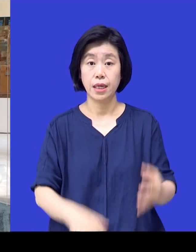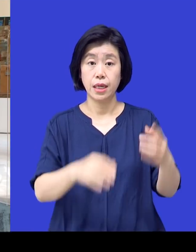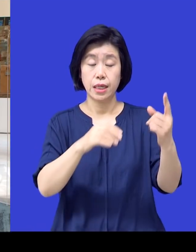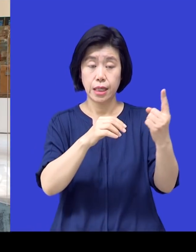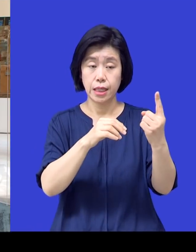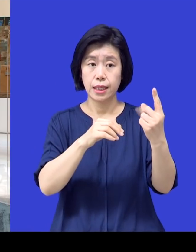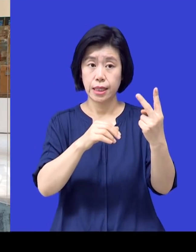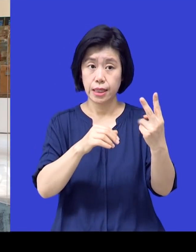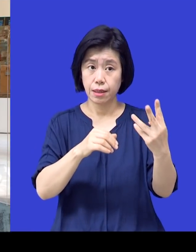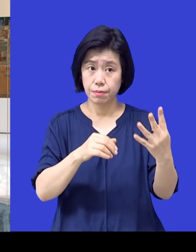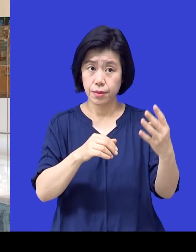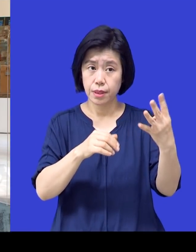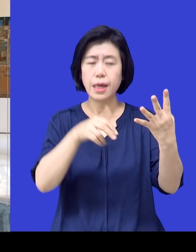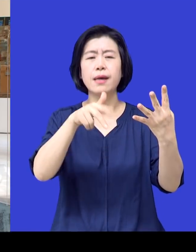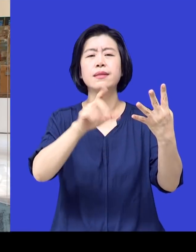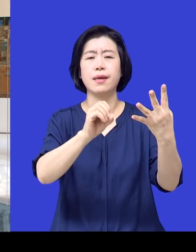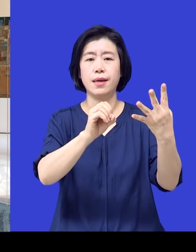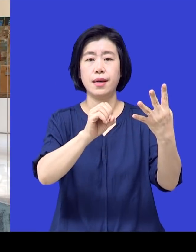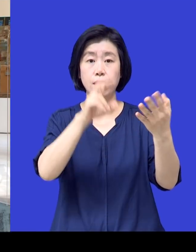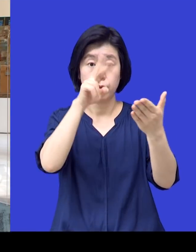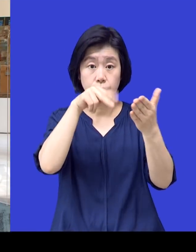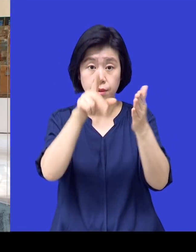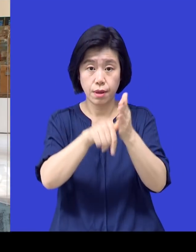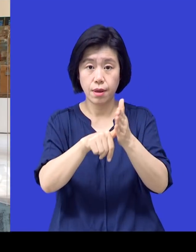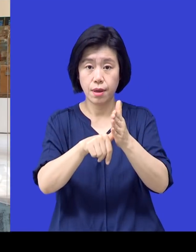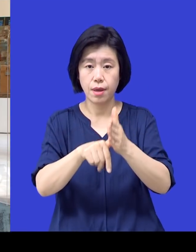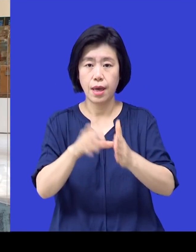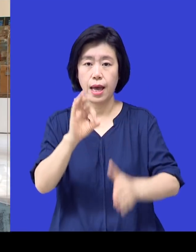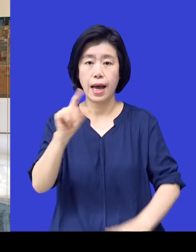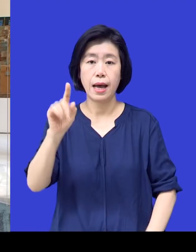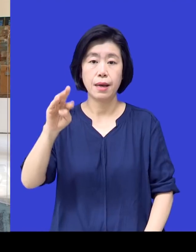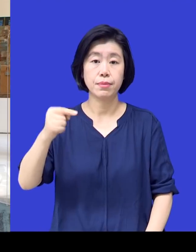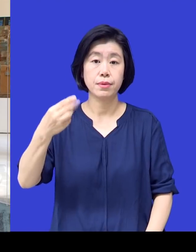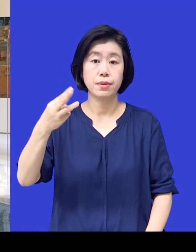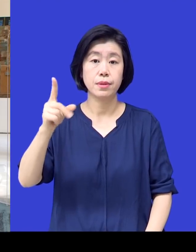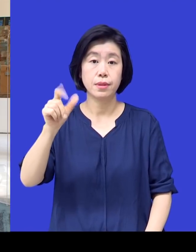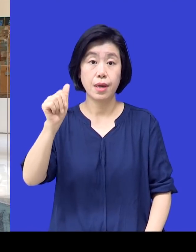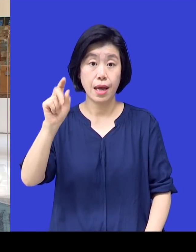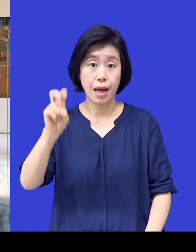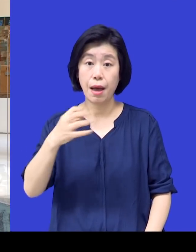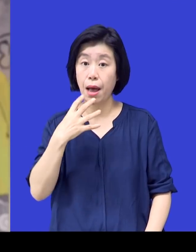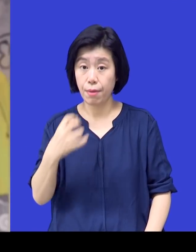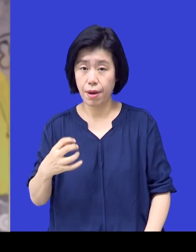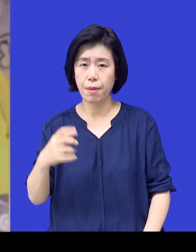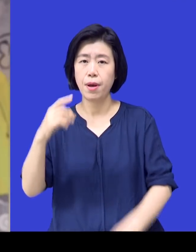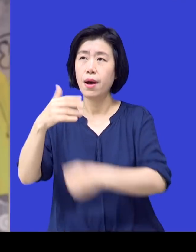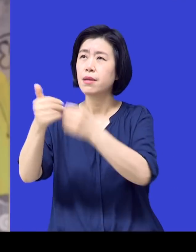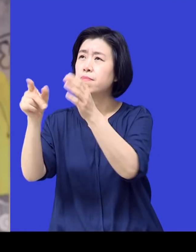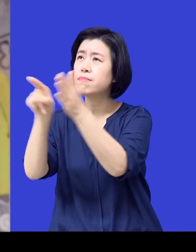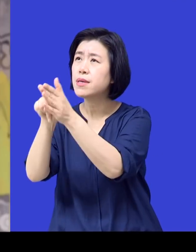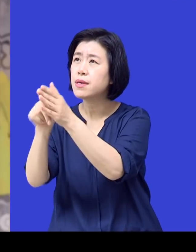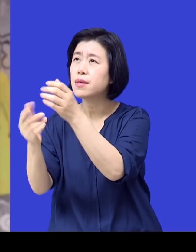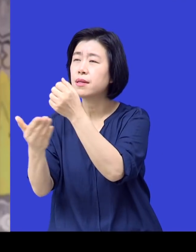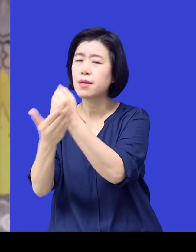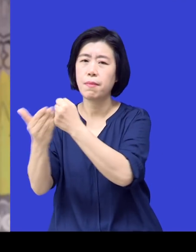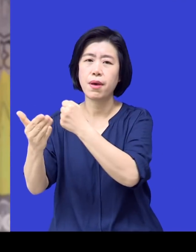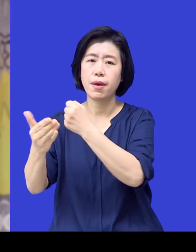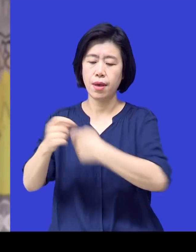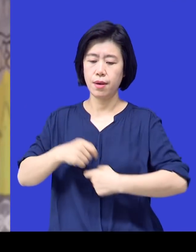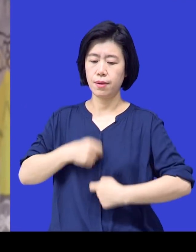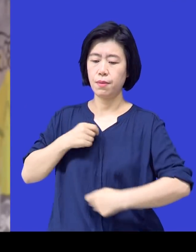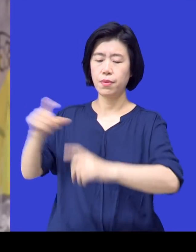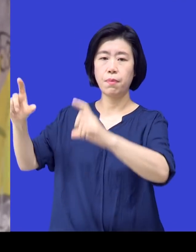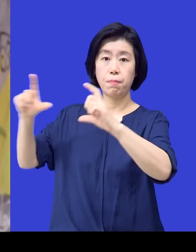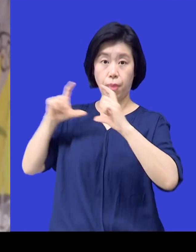와서 아브라함이 믿음으로 말미암아 의롭다함을 얻었나니 4장 3절에 그 말씀이